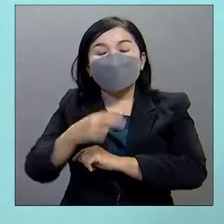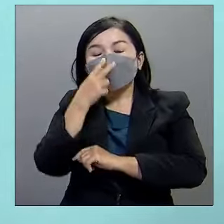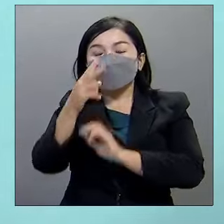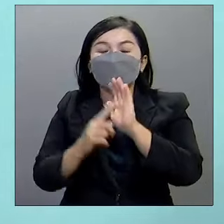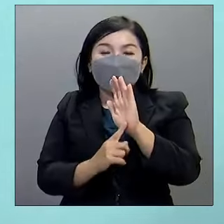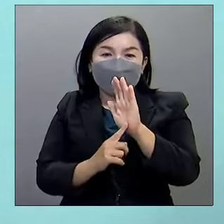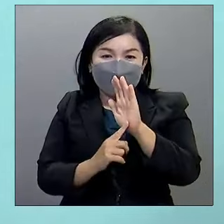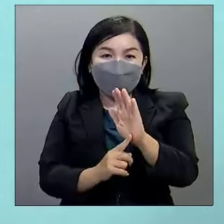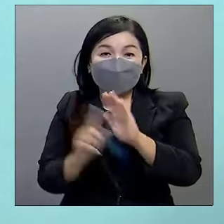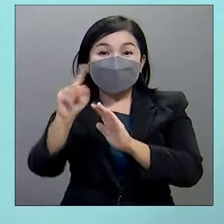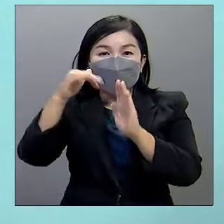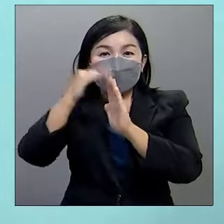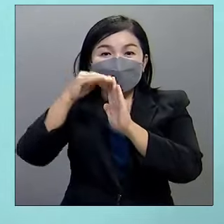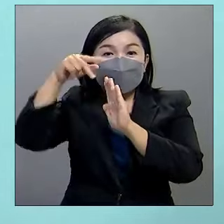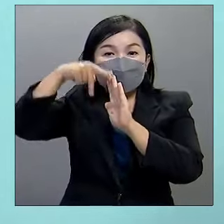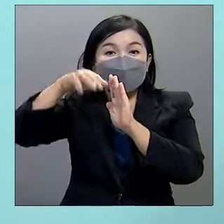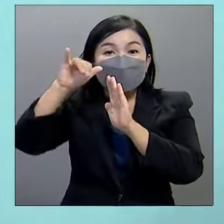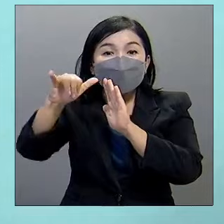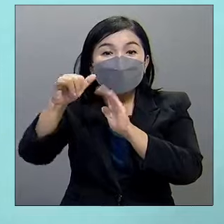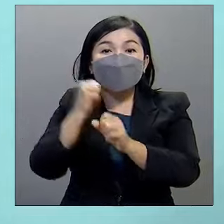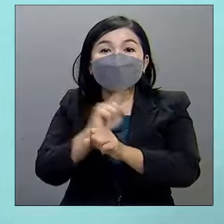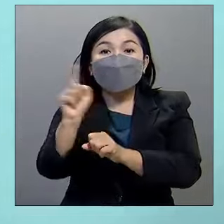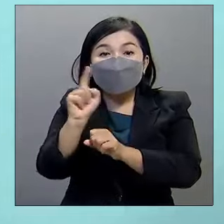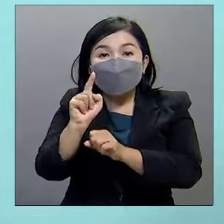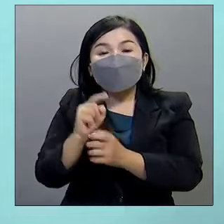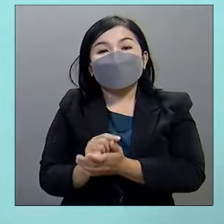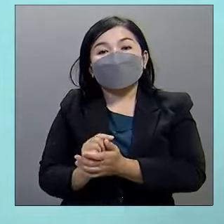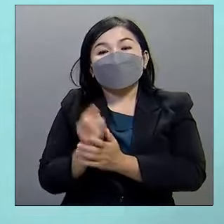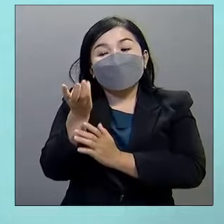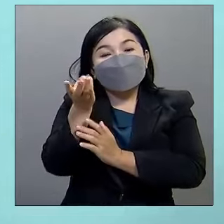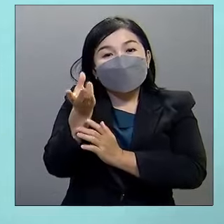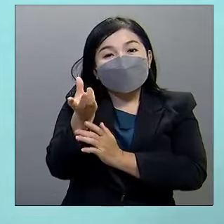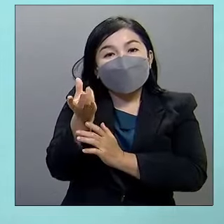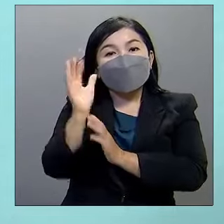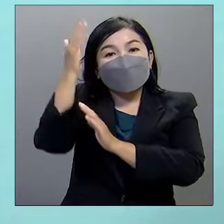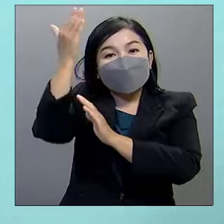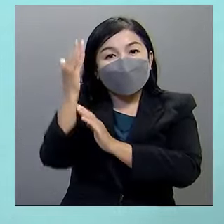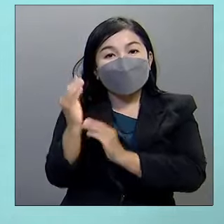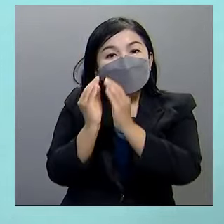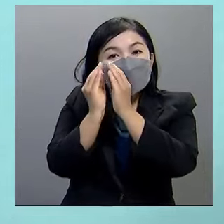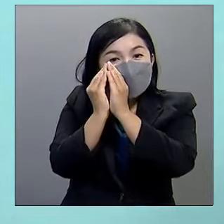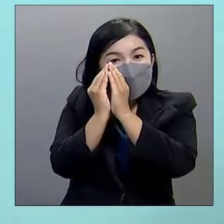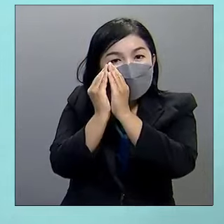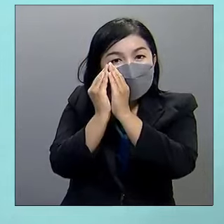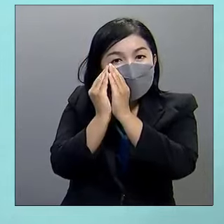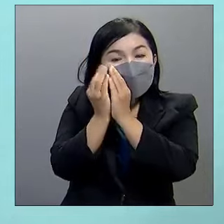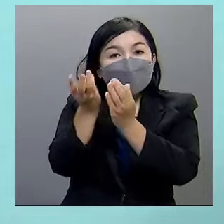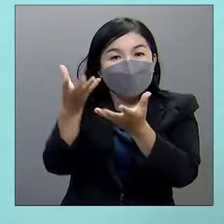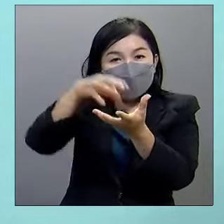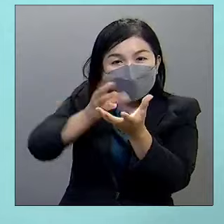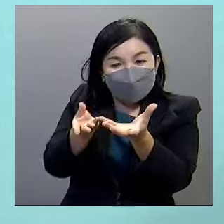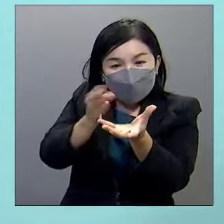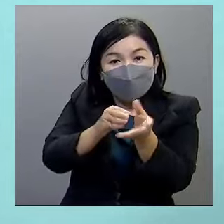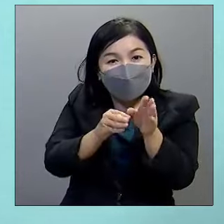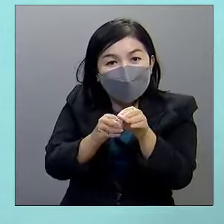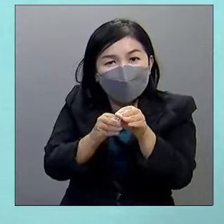ของท่านนี้ค่ะไปดูจังหวัดพะเยากันหน่อยที่นี่เขาทำข้าวห่อใบบัวแต่เป็นข้าวห่อใบบัวธัญพืชหลากหลายถูกใจชมพรมากเลยค่ะ